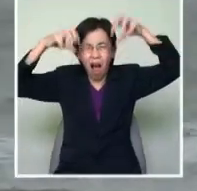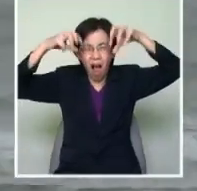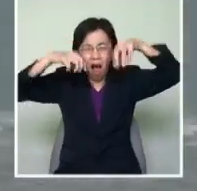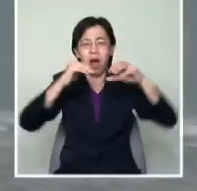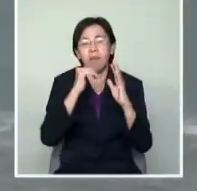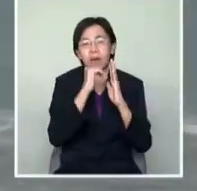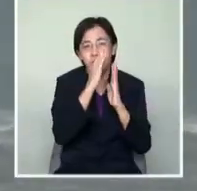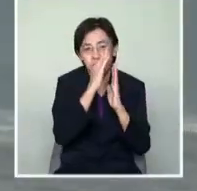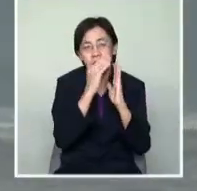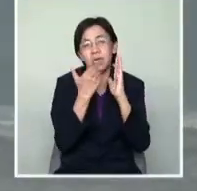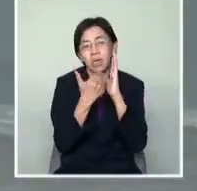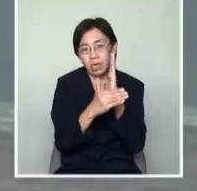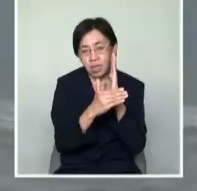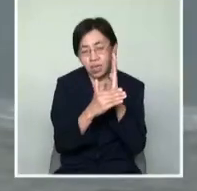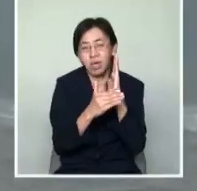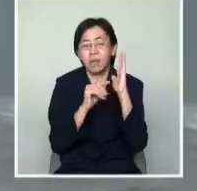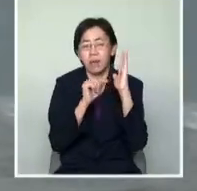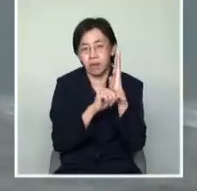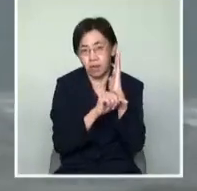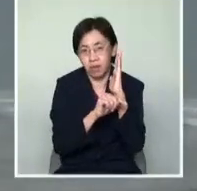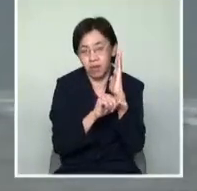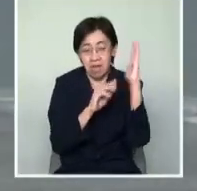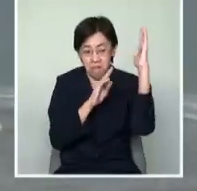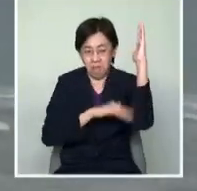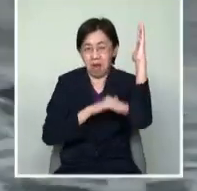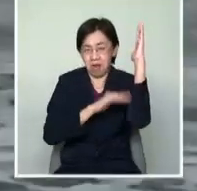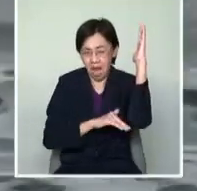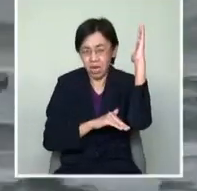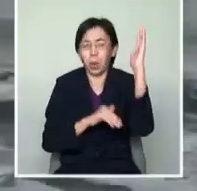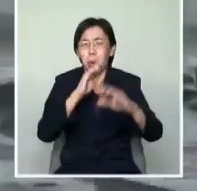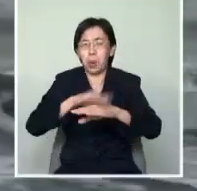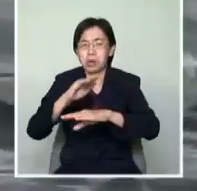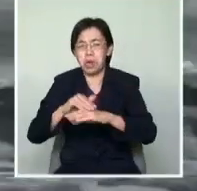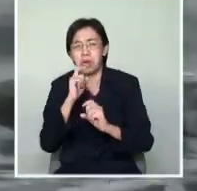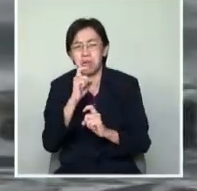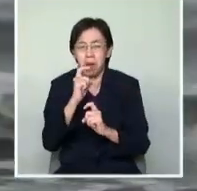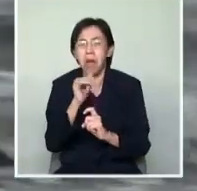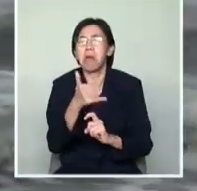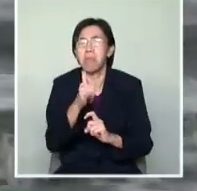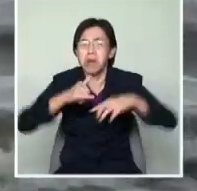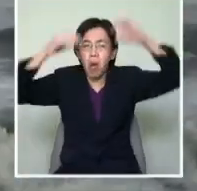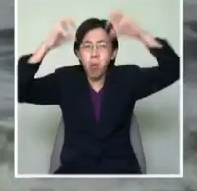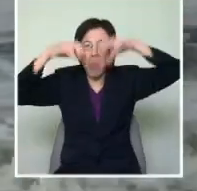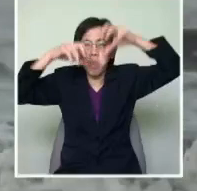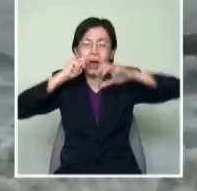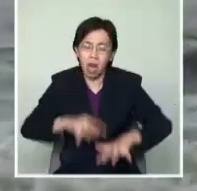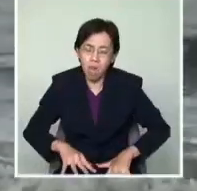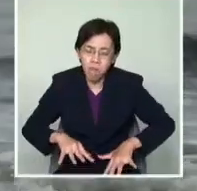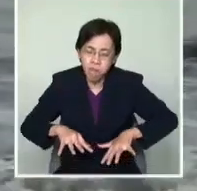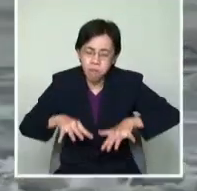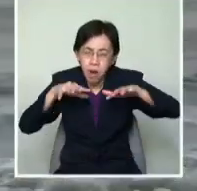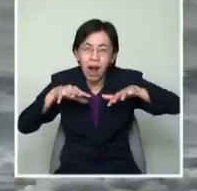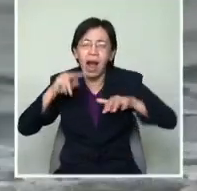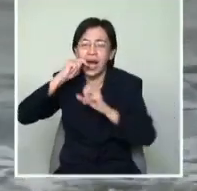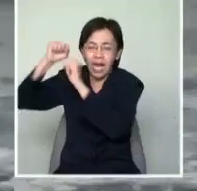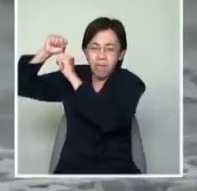นือภาคตะวันออกเฉียงเหนือภาคตะวันออกโดยเฉพาะภาคใต้ให้ระวังพื้นที่เสี่ยงภัยที่อาจจะเกิดปัญหาน้ำท่วมฉับพลันและน้